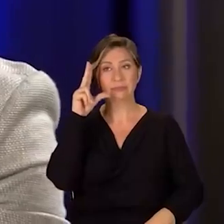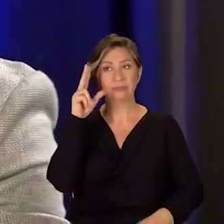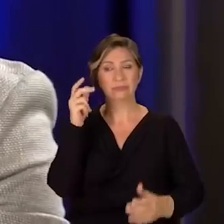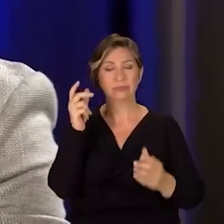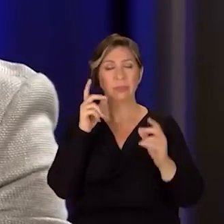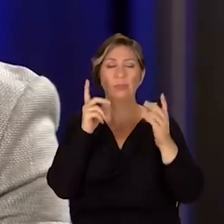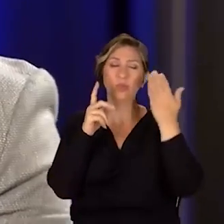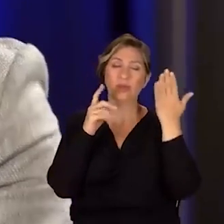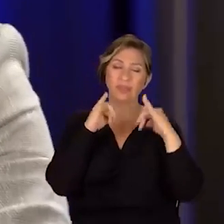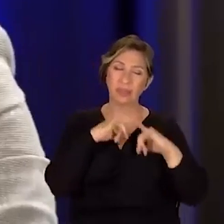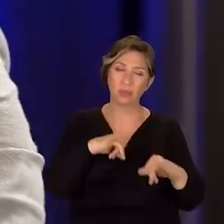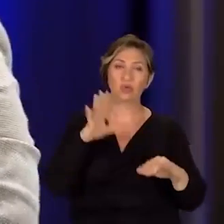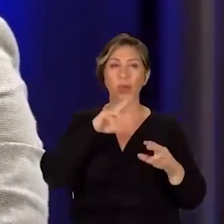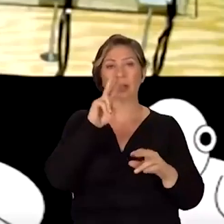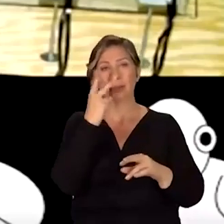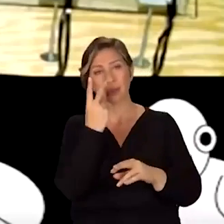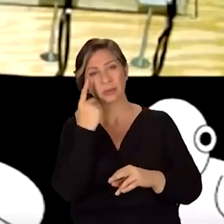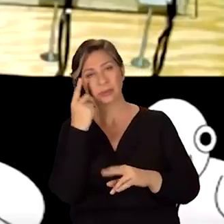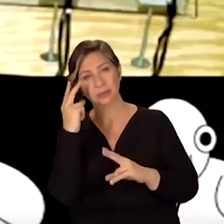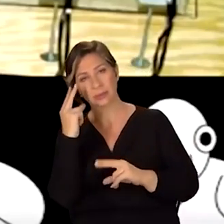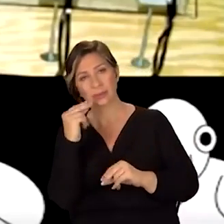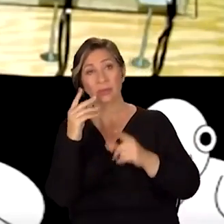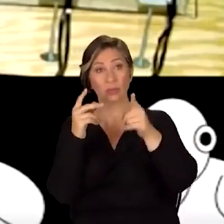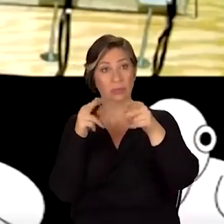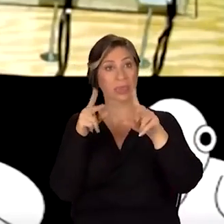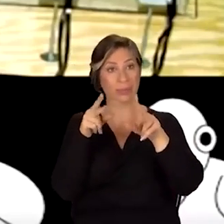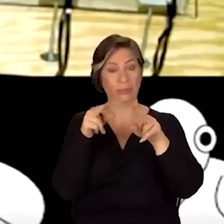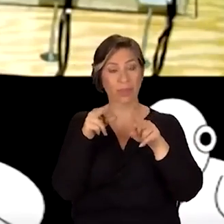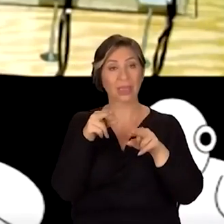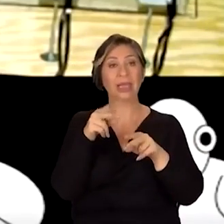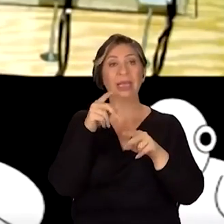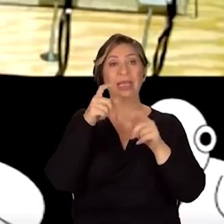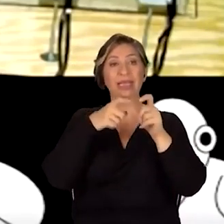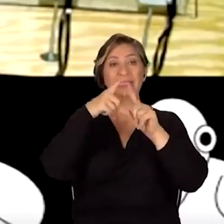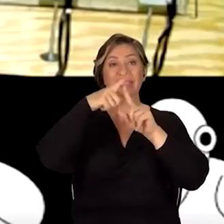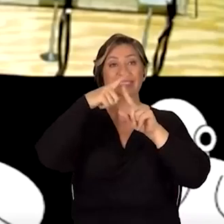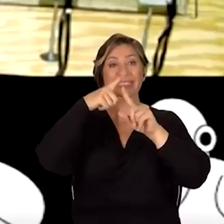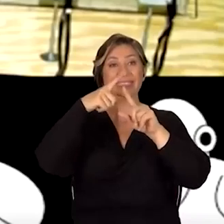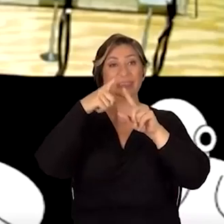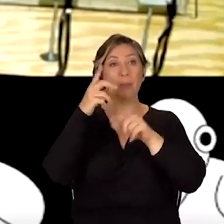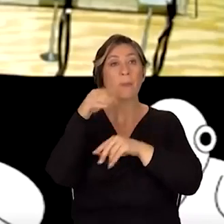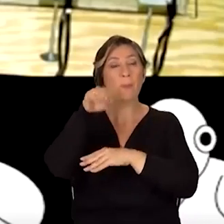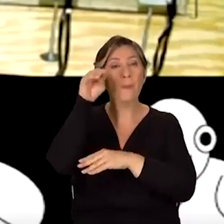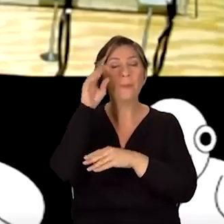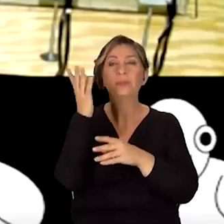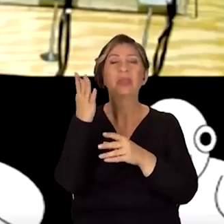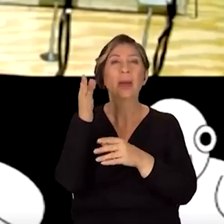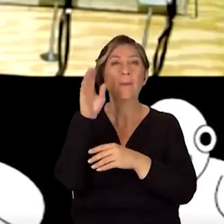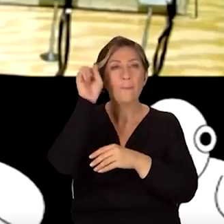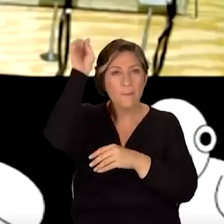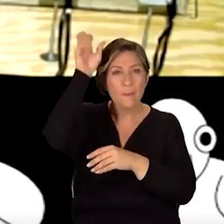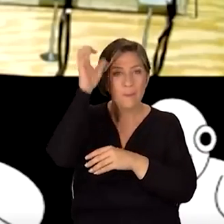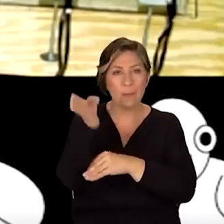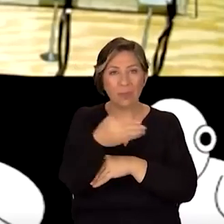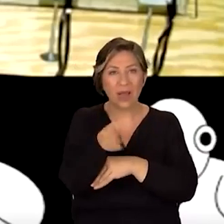tarafını dinlendiriyorlar. Arkasından öbür tarafa geçiyorlar. Mesela setians dediğimiz mesela balinalar ya da